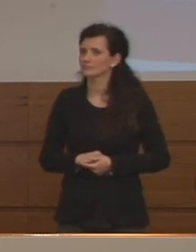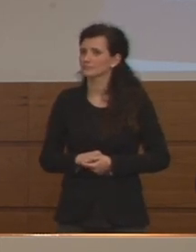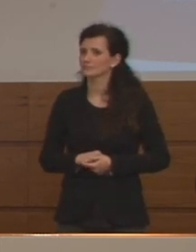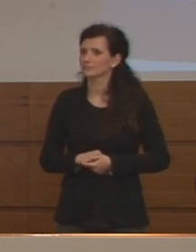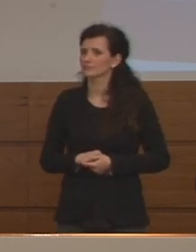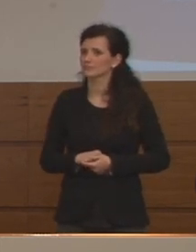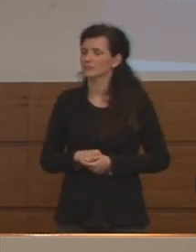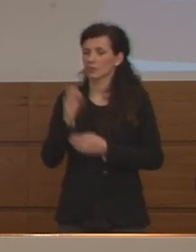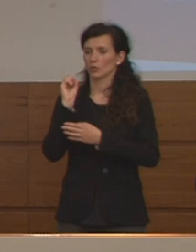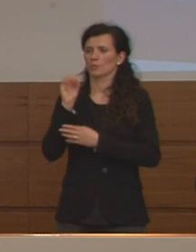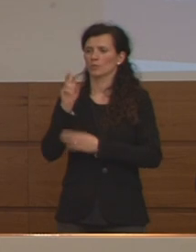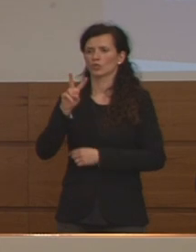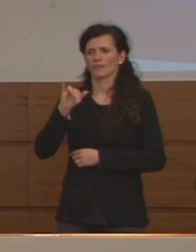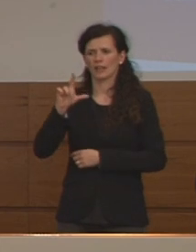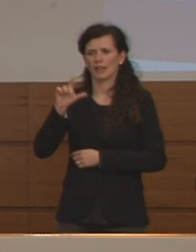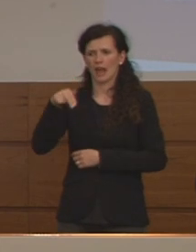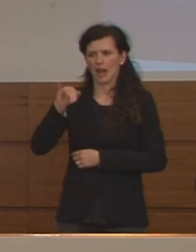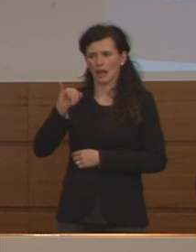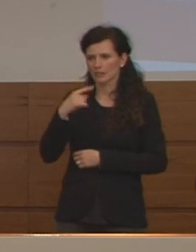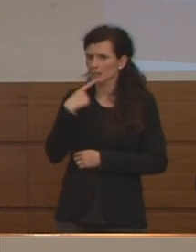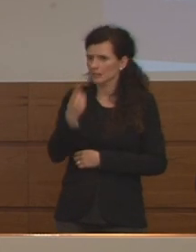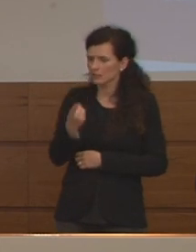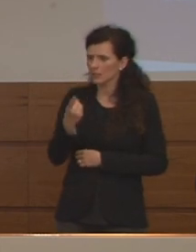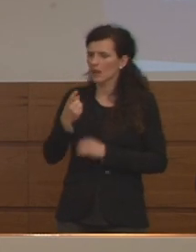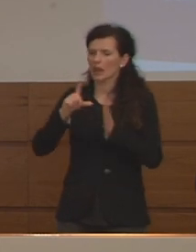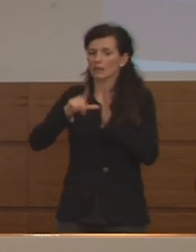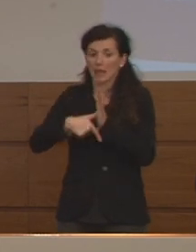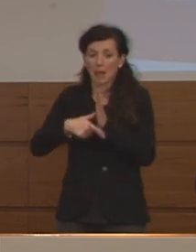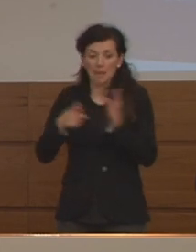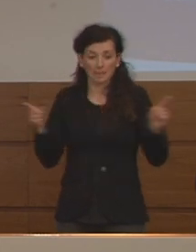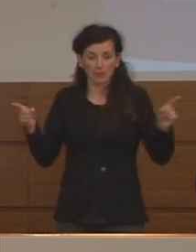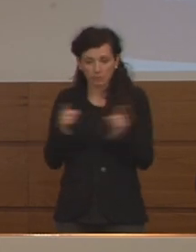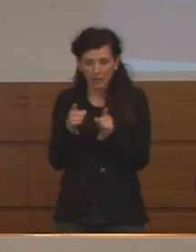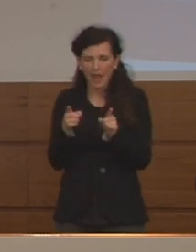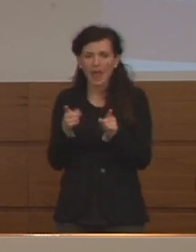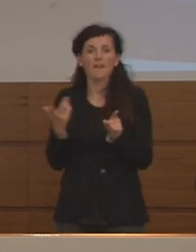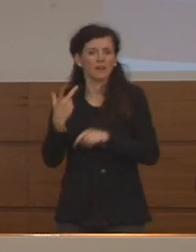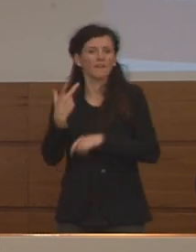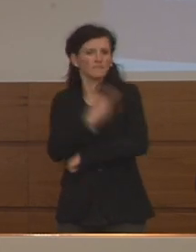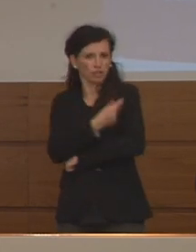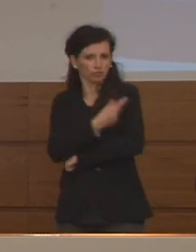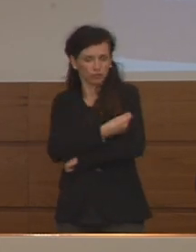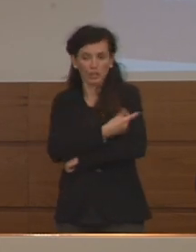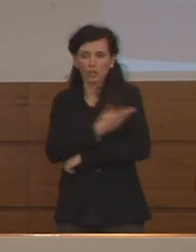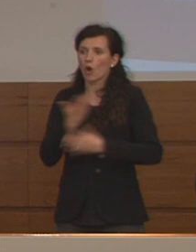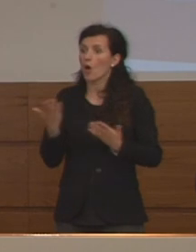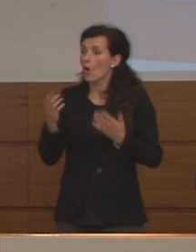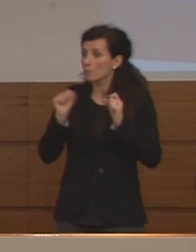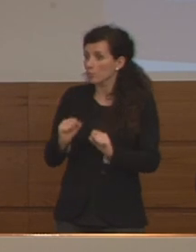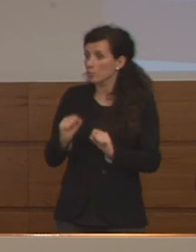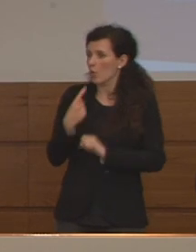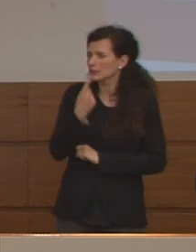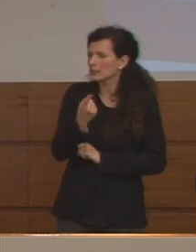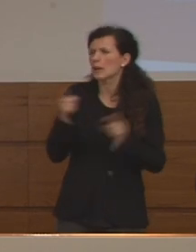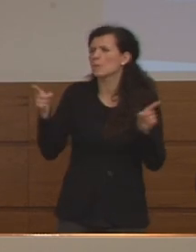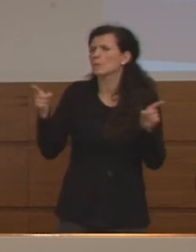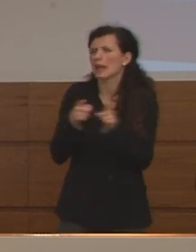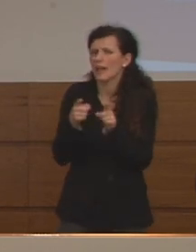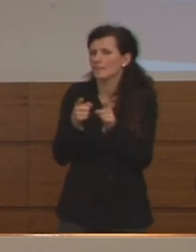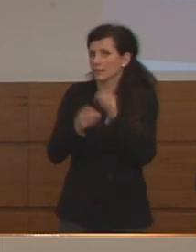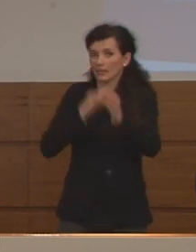quello che ha detto il professor villani volevo capire ha parlato di tempi molto brevi per il vaccino ma se ci può dire brevi che cosa significa